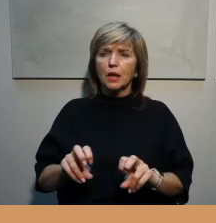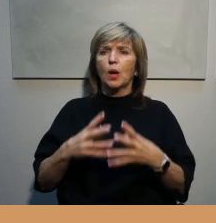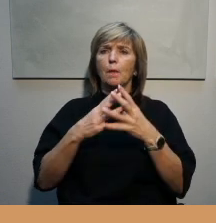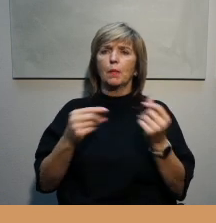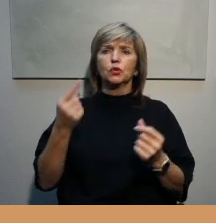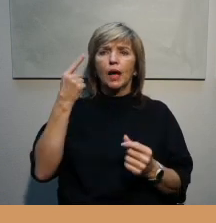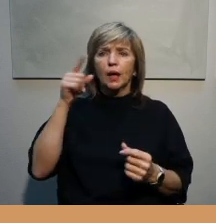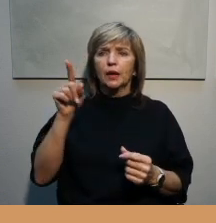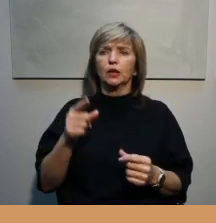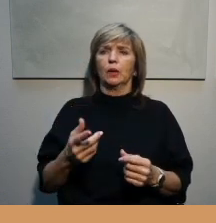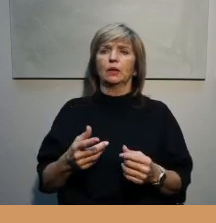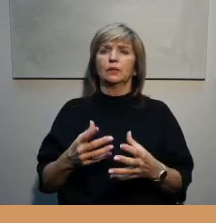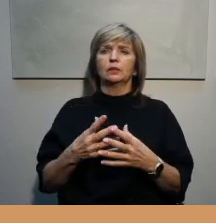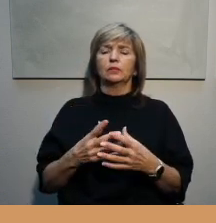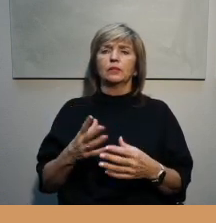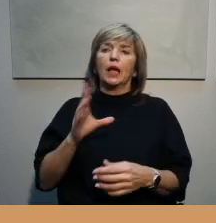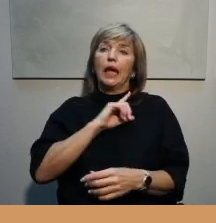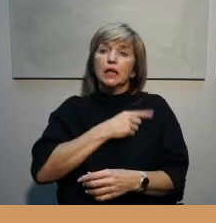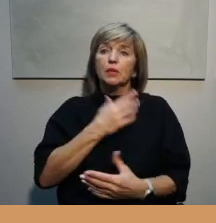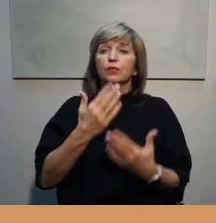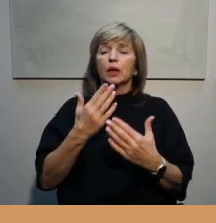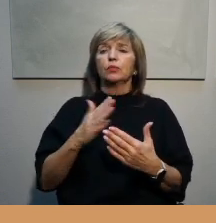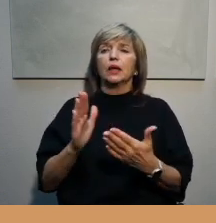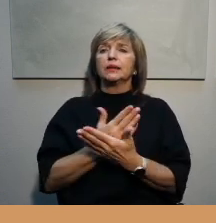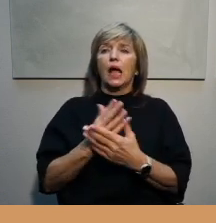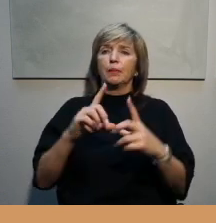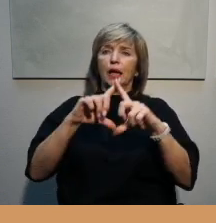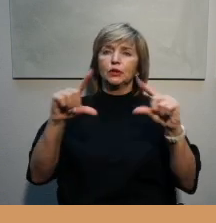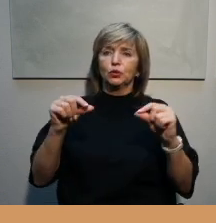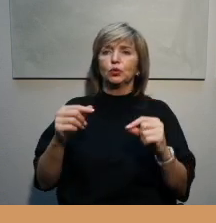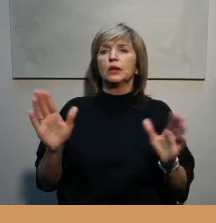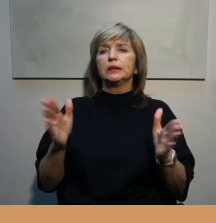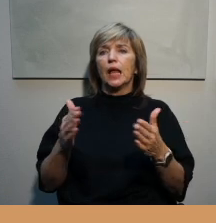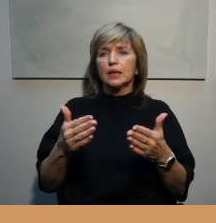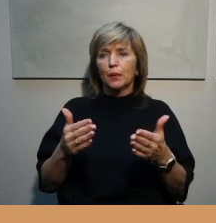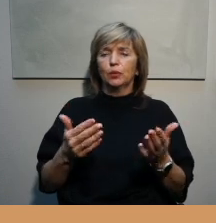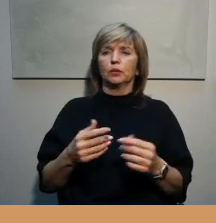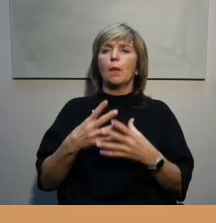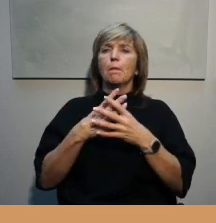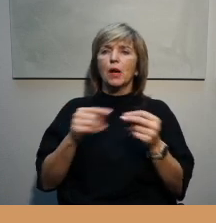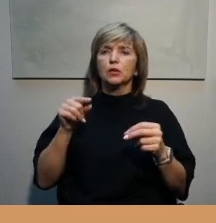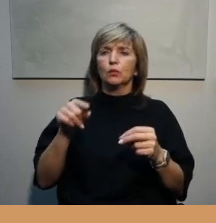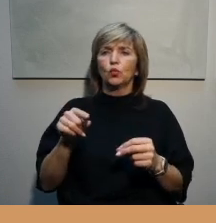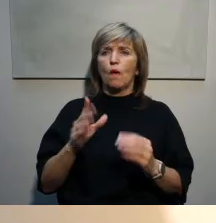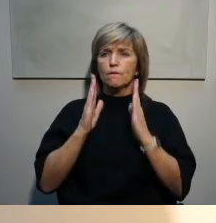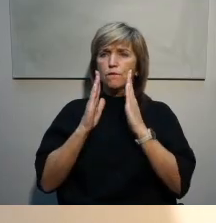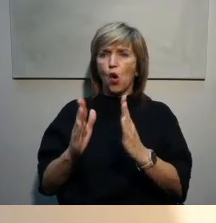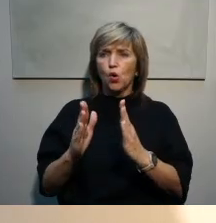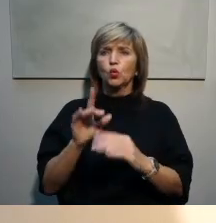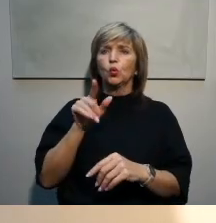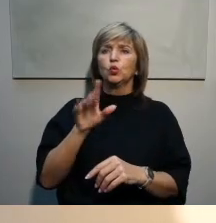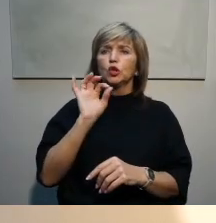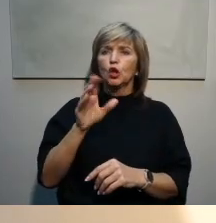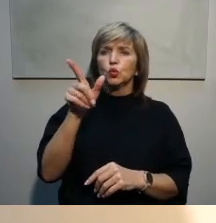pazaudējamies idejās, pazaudējamies iespējams arī kādā starpinstitūciju sanāksmē. un pazaudējam to fokusu uz